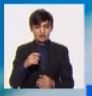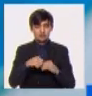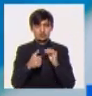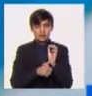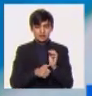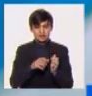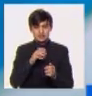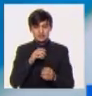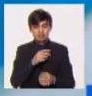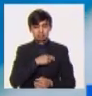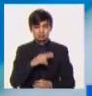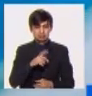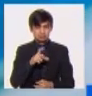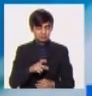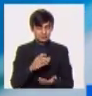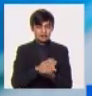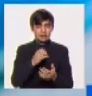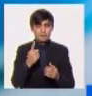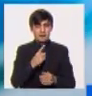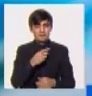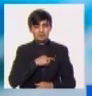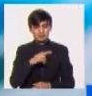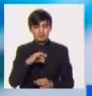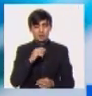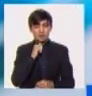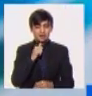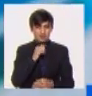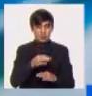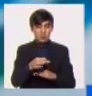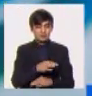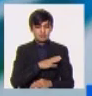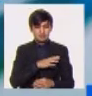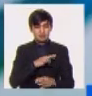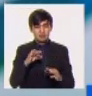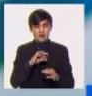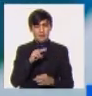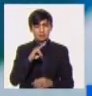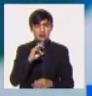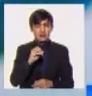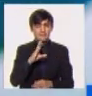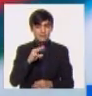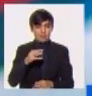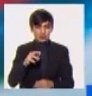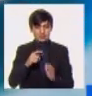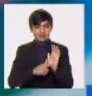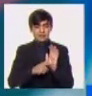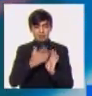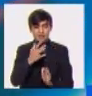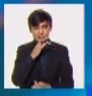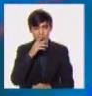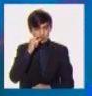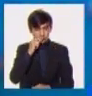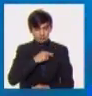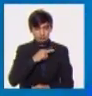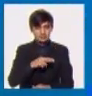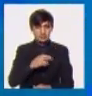16 летальных исходов. Первая смерть произошла в Костанайской области. В Житикаре от полисемантичной пневмонии скончался 75-летний